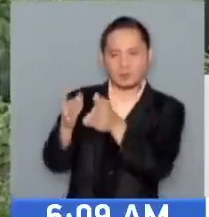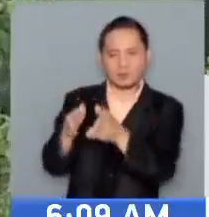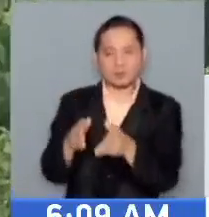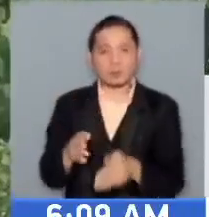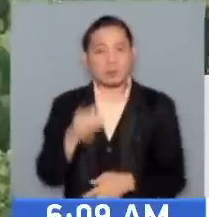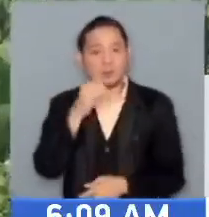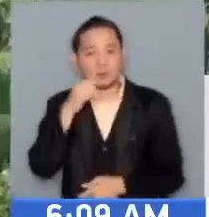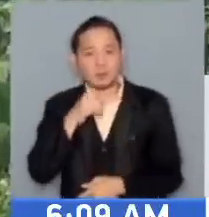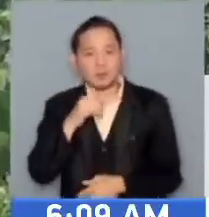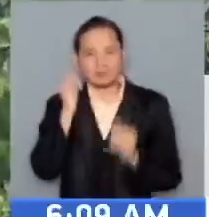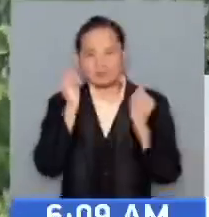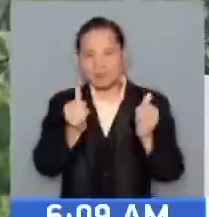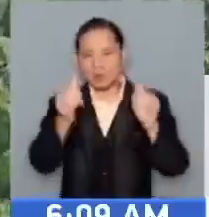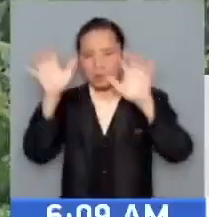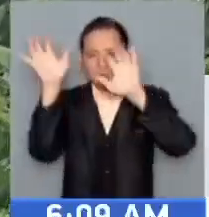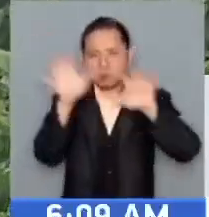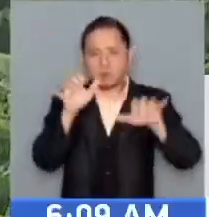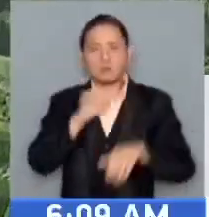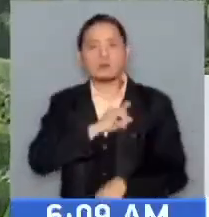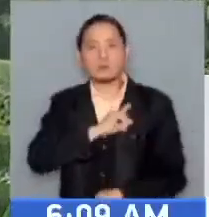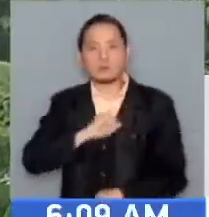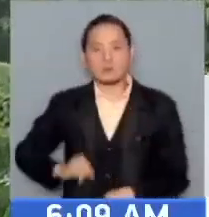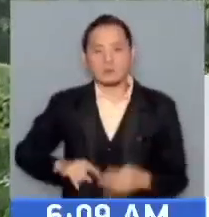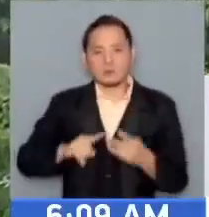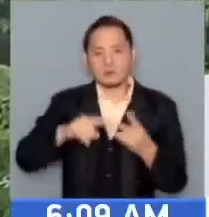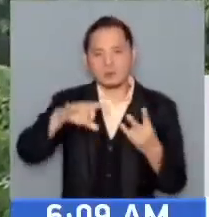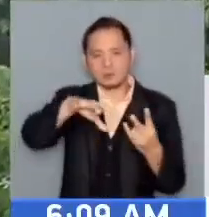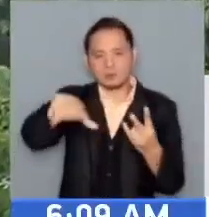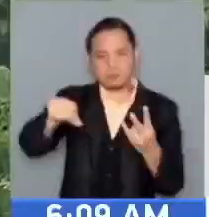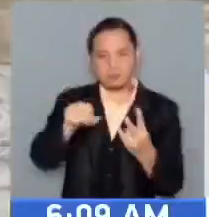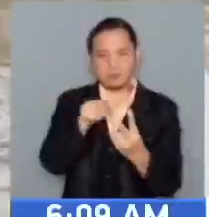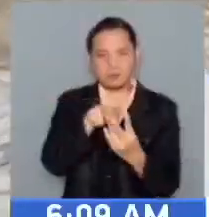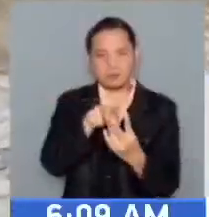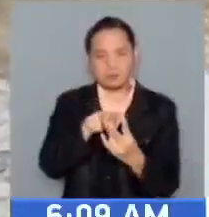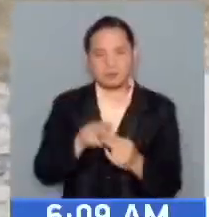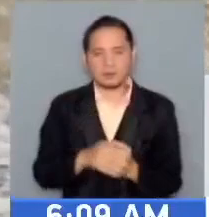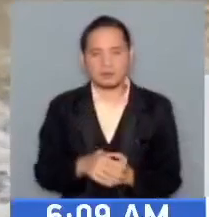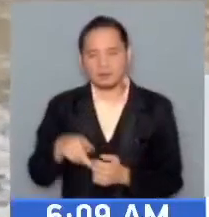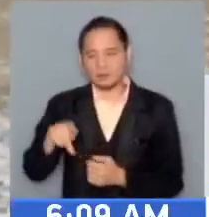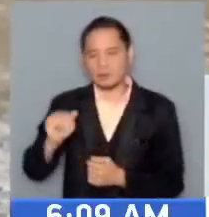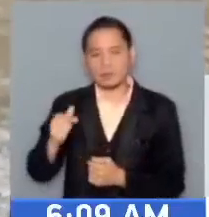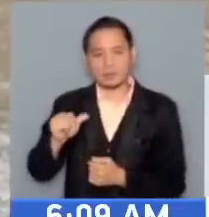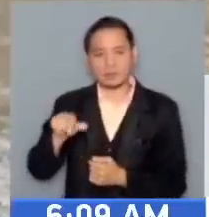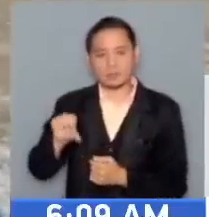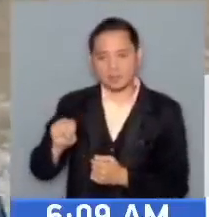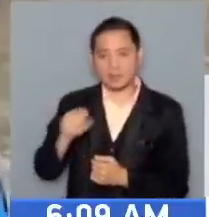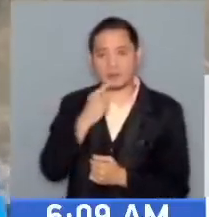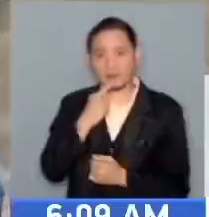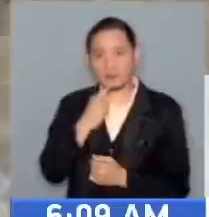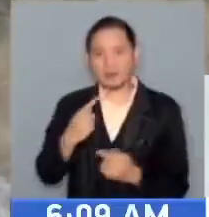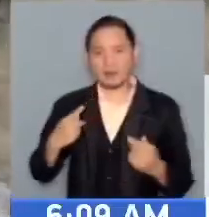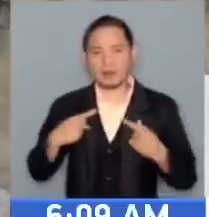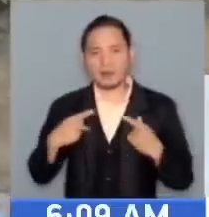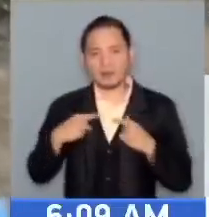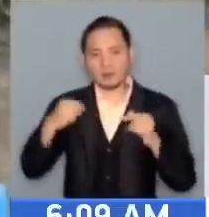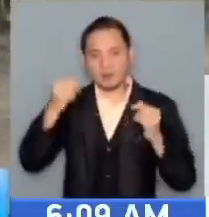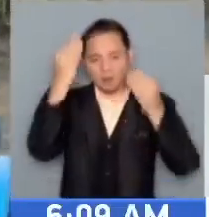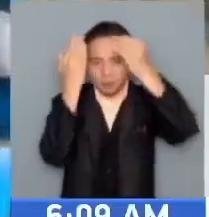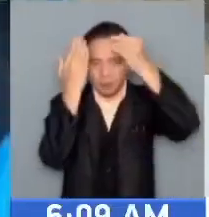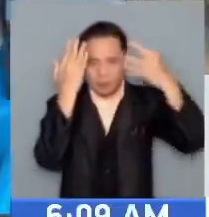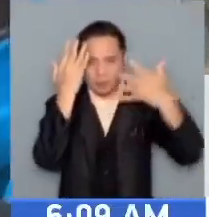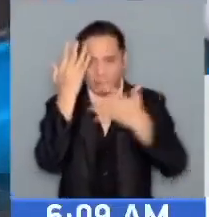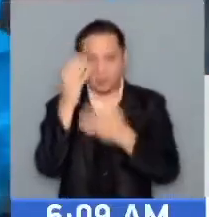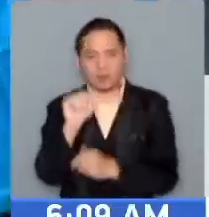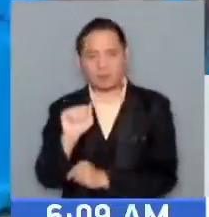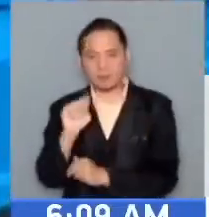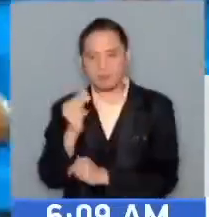sa Isabela at Cagayan. Ayon sa PAGASA, pinagsama-samang epekto ito ng amihan, shear line at ng trough o yung extension ng low